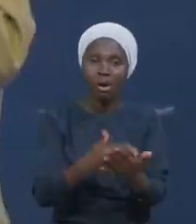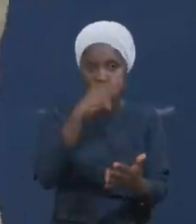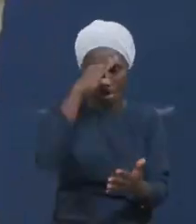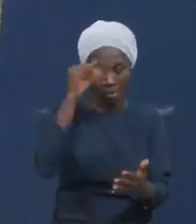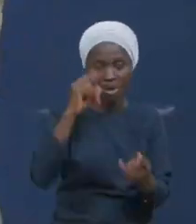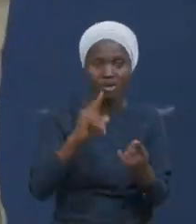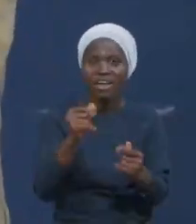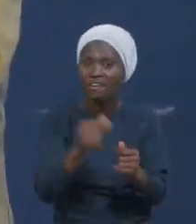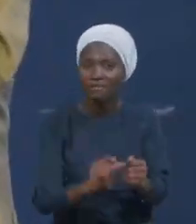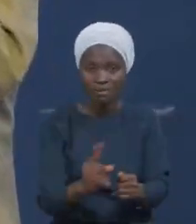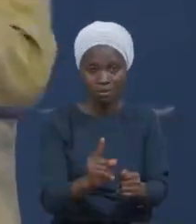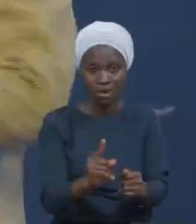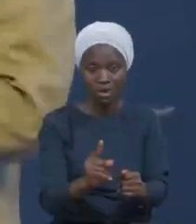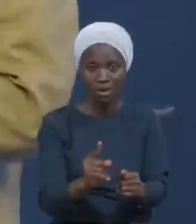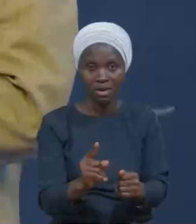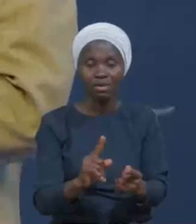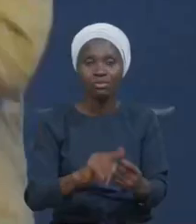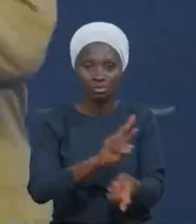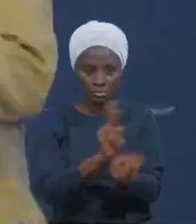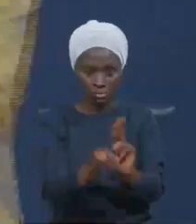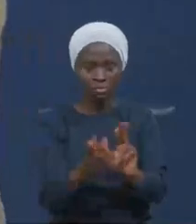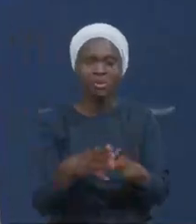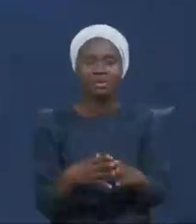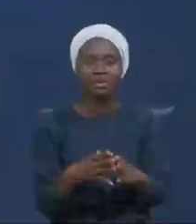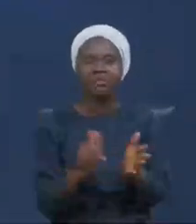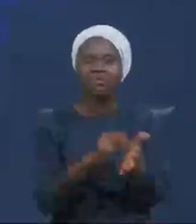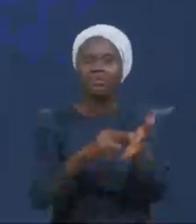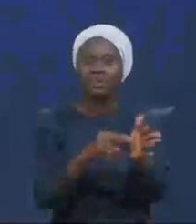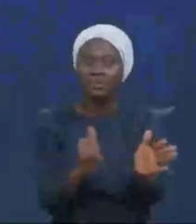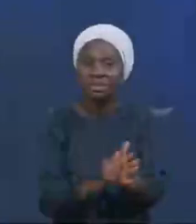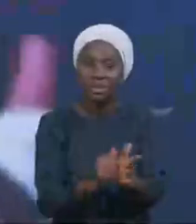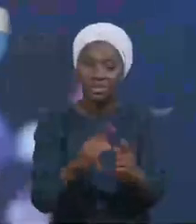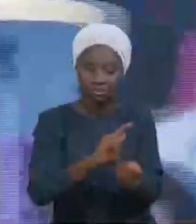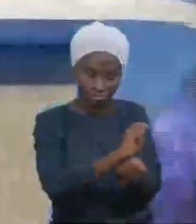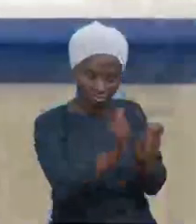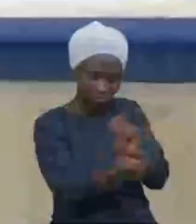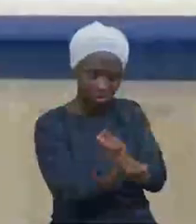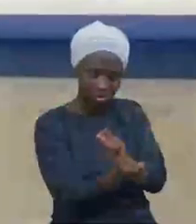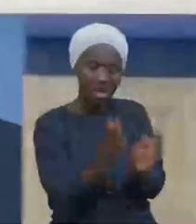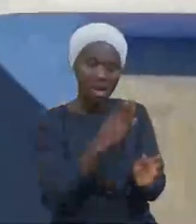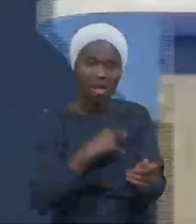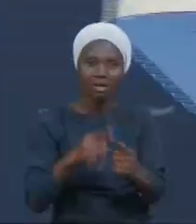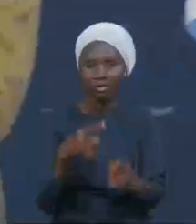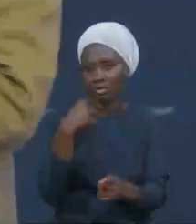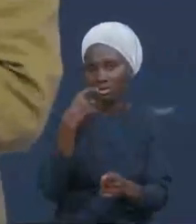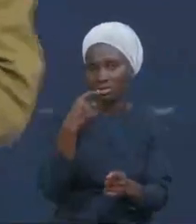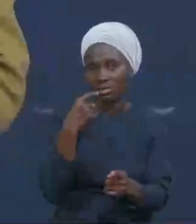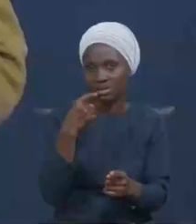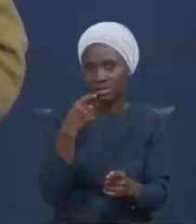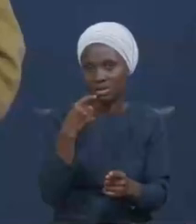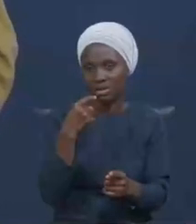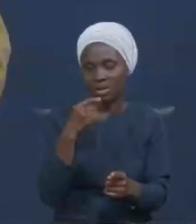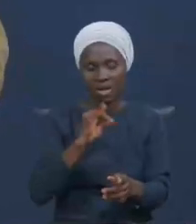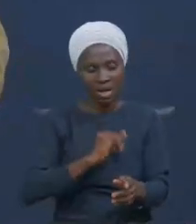lieu, qu'ils aient à se repentir. Ça veut dire faire marche arrière et dire, j'avais dit ça